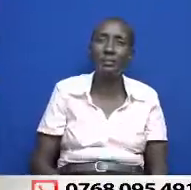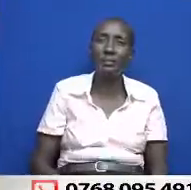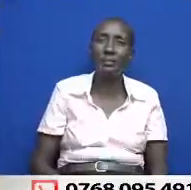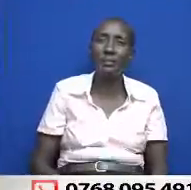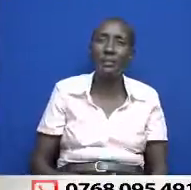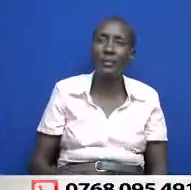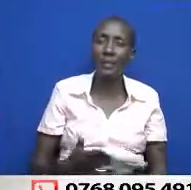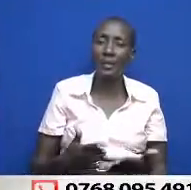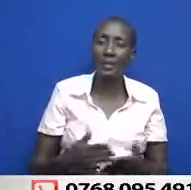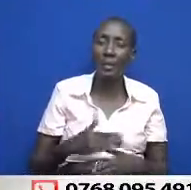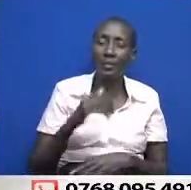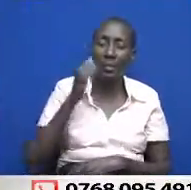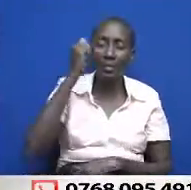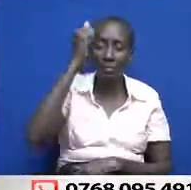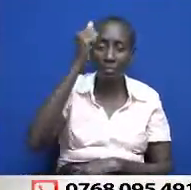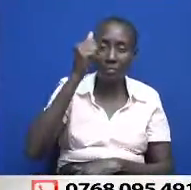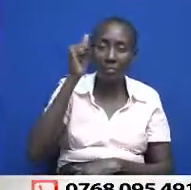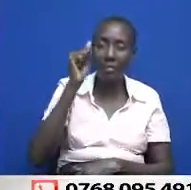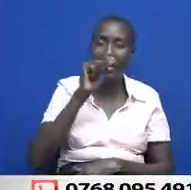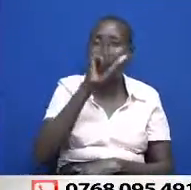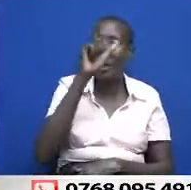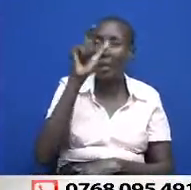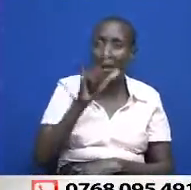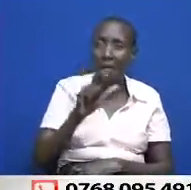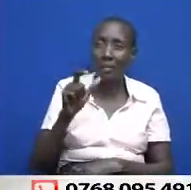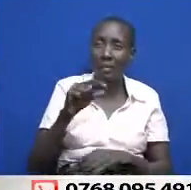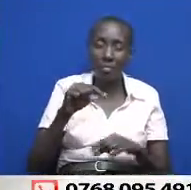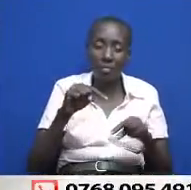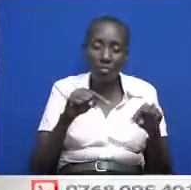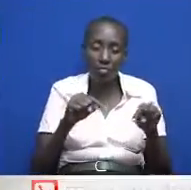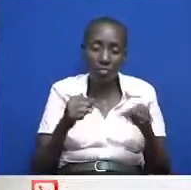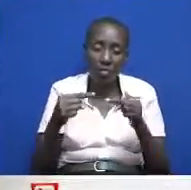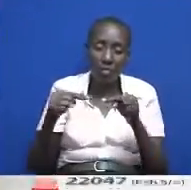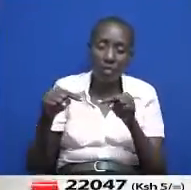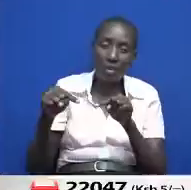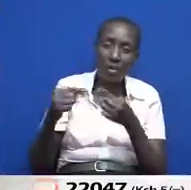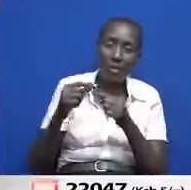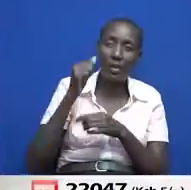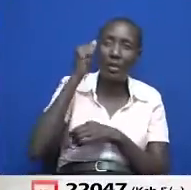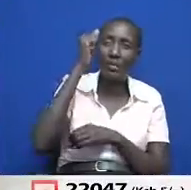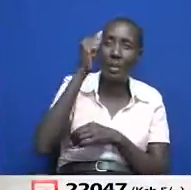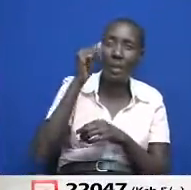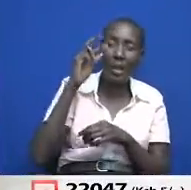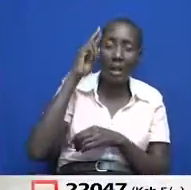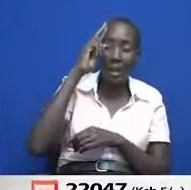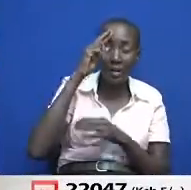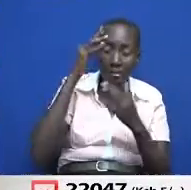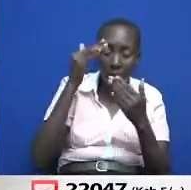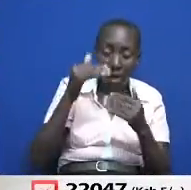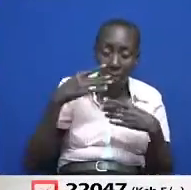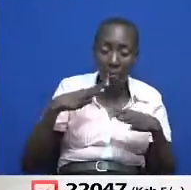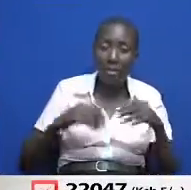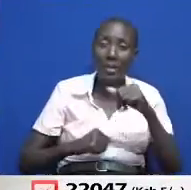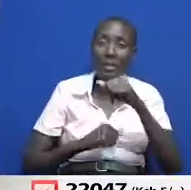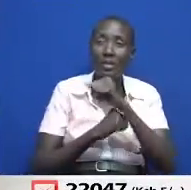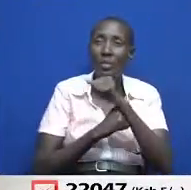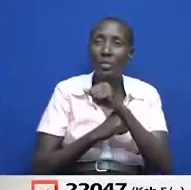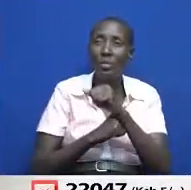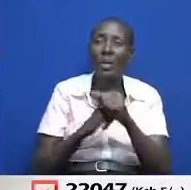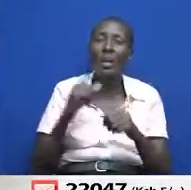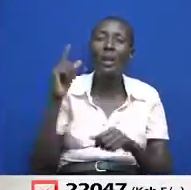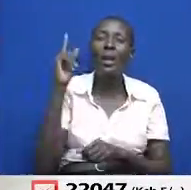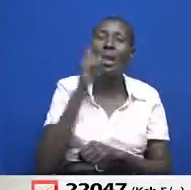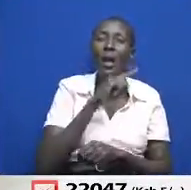Ubabe wa kisiasa eneo hilo ambao umeshuhudia ni penikupe ya kisiasa na kusababisha wafuasi na wanasiasa kukabiliana vilivyo na